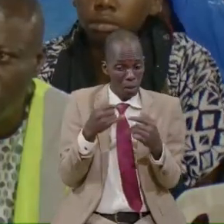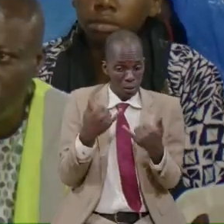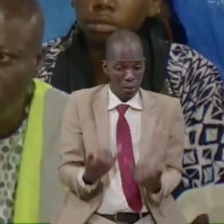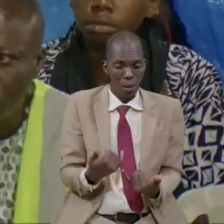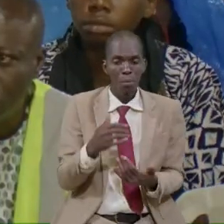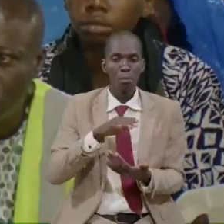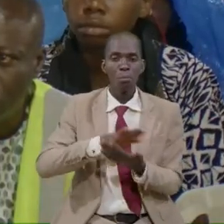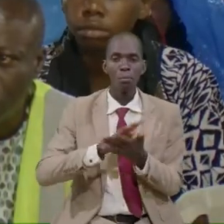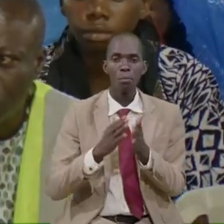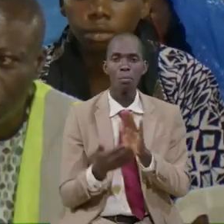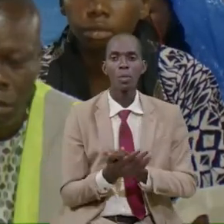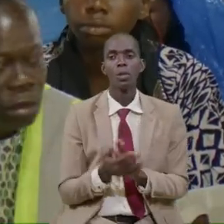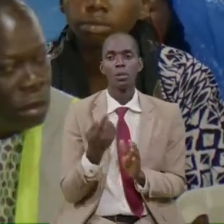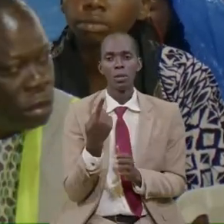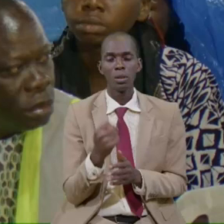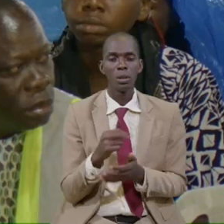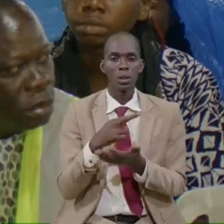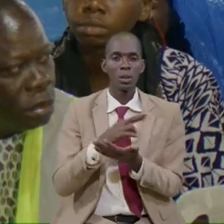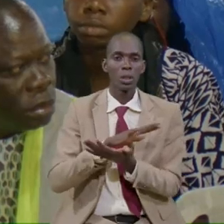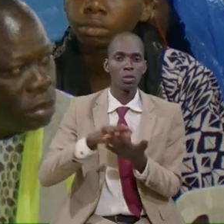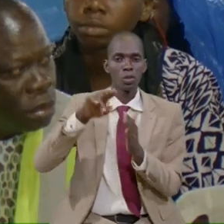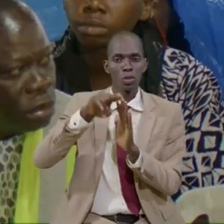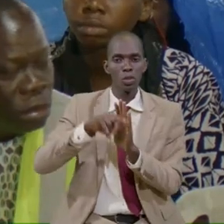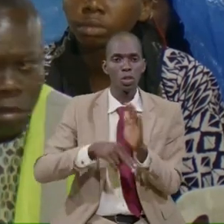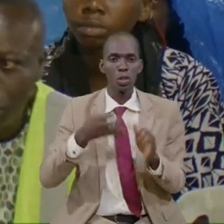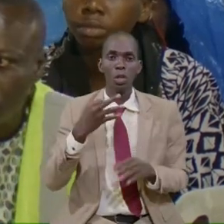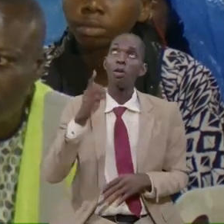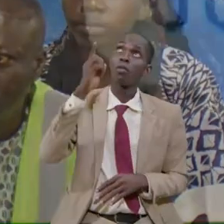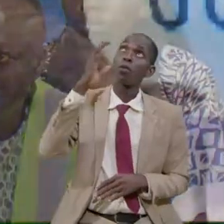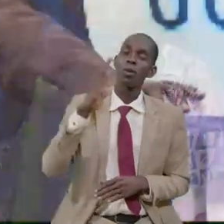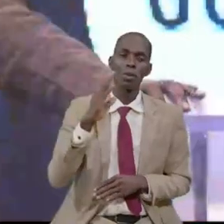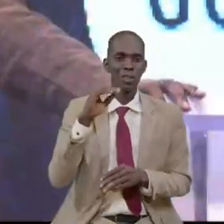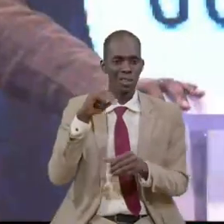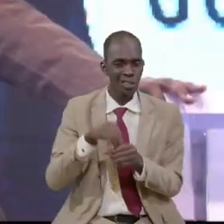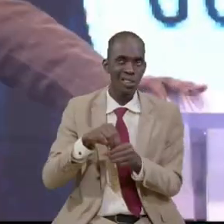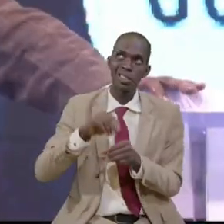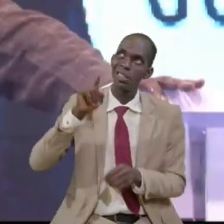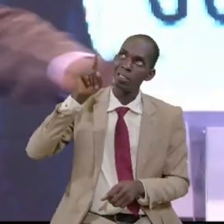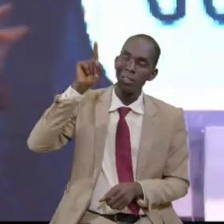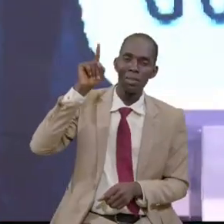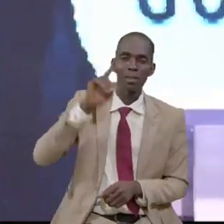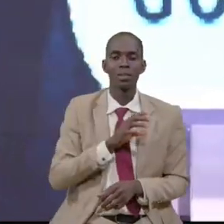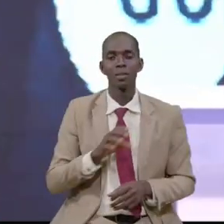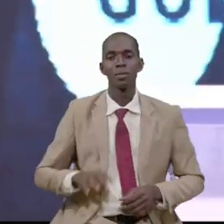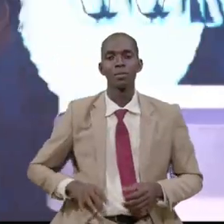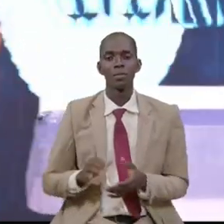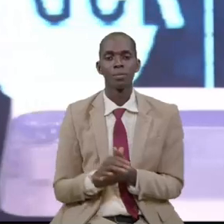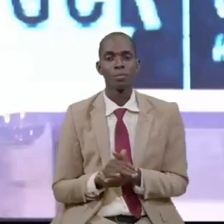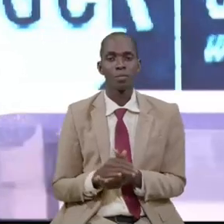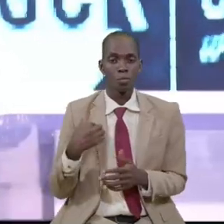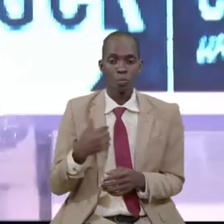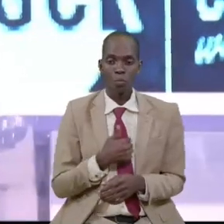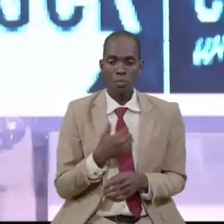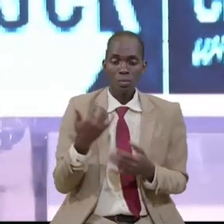justice de Dieu. La seule manière de le faire, c'est de prendre la justice de Christ et